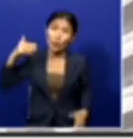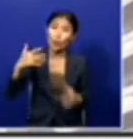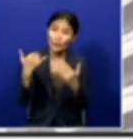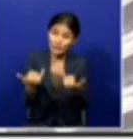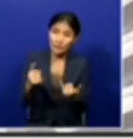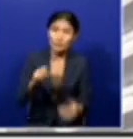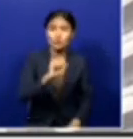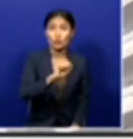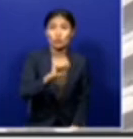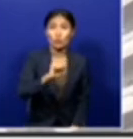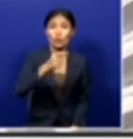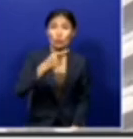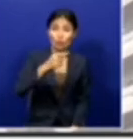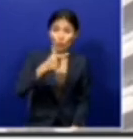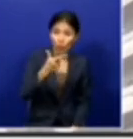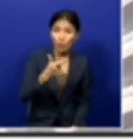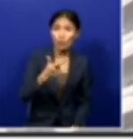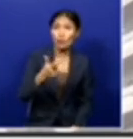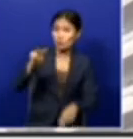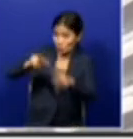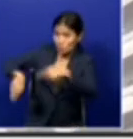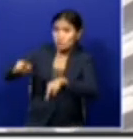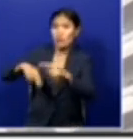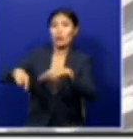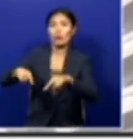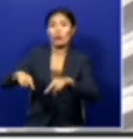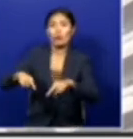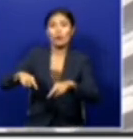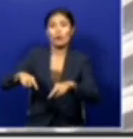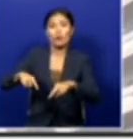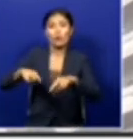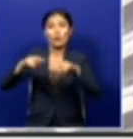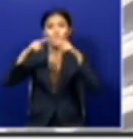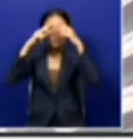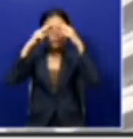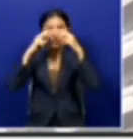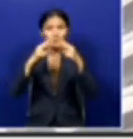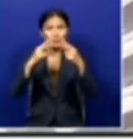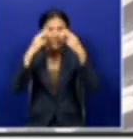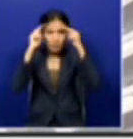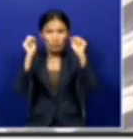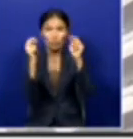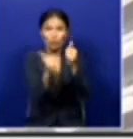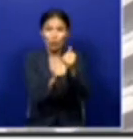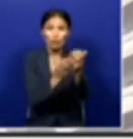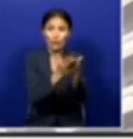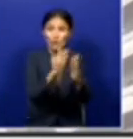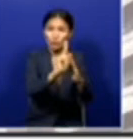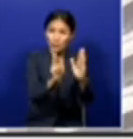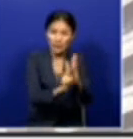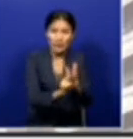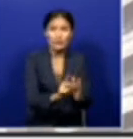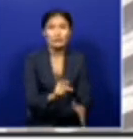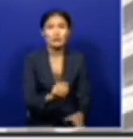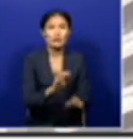ลงไปตรวจสอบเขาท่านรองวิษณุท่านนั่งทำอะไรท่านต้องประสานงานไป